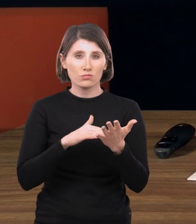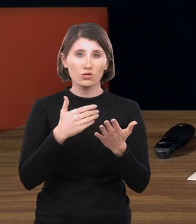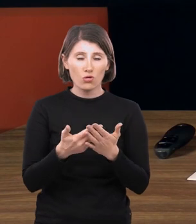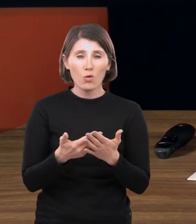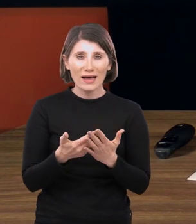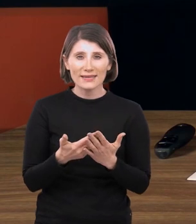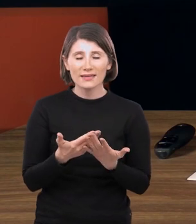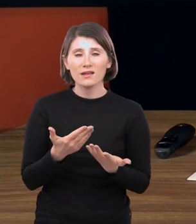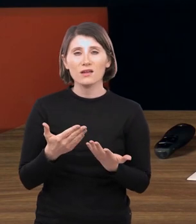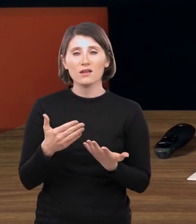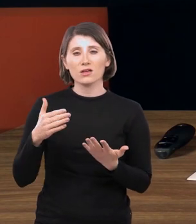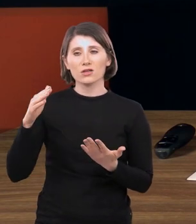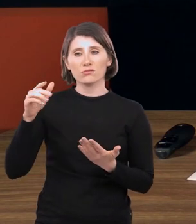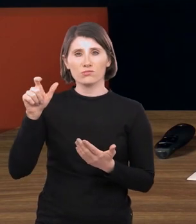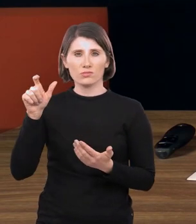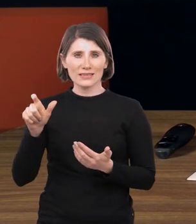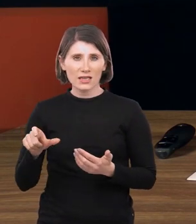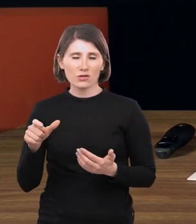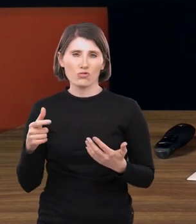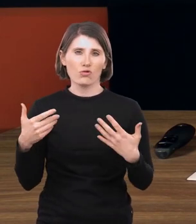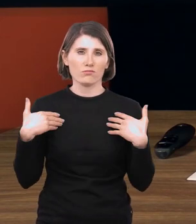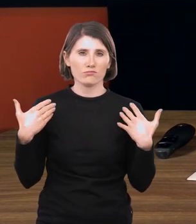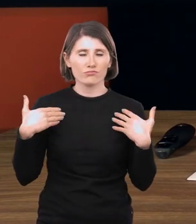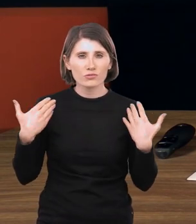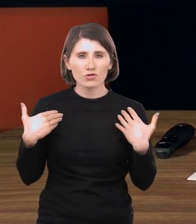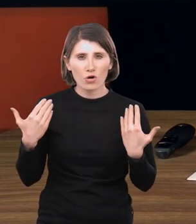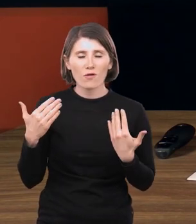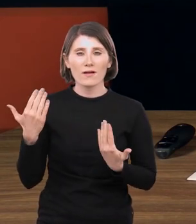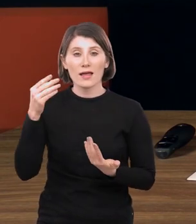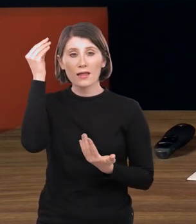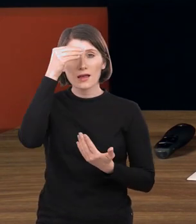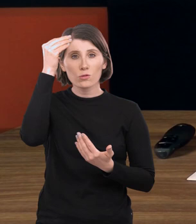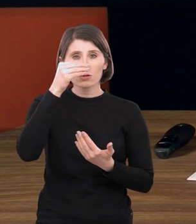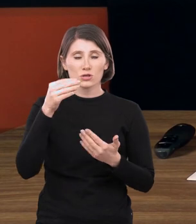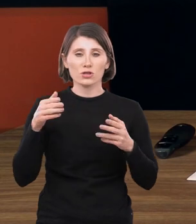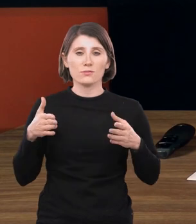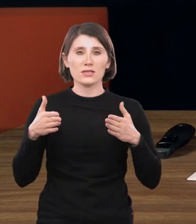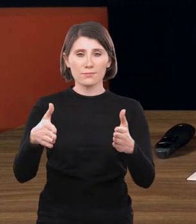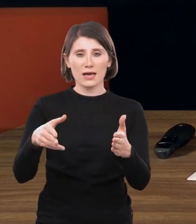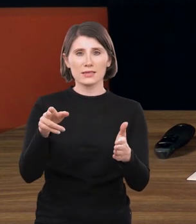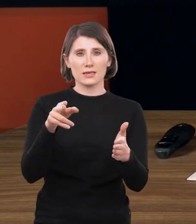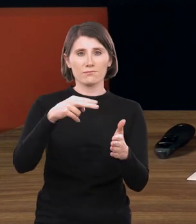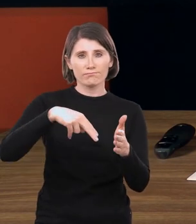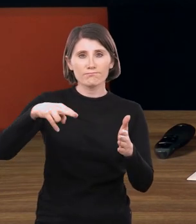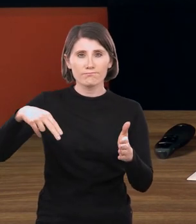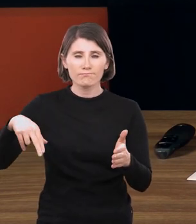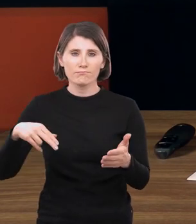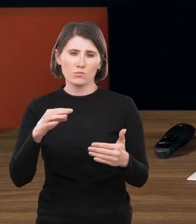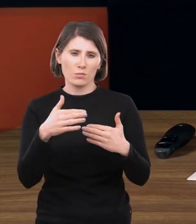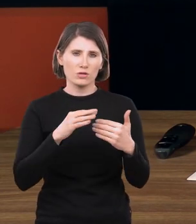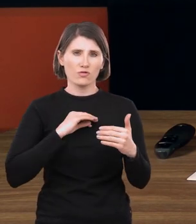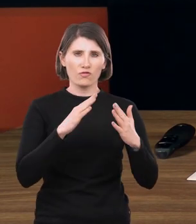kolejny przykład. Jeśli dziecko neuronormatywne nauczy się przechodzić przez pasy koło swojego